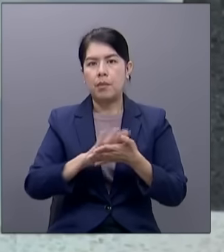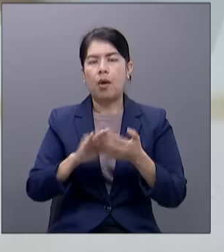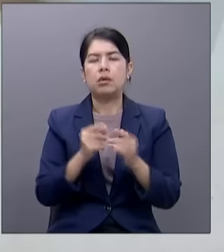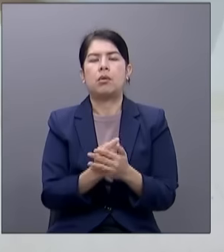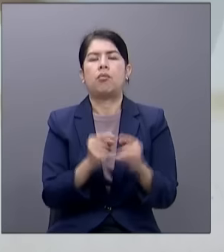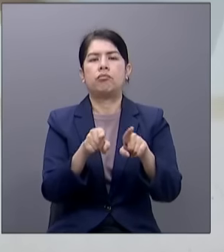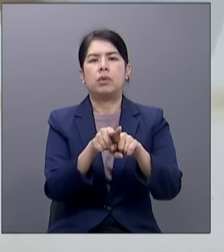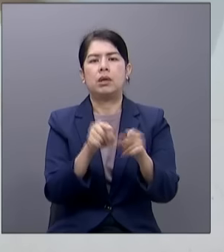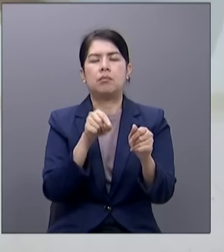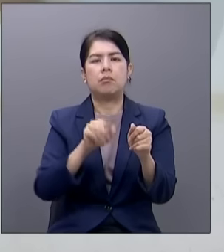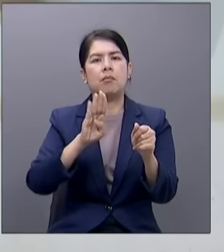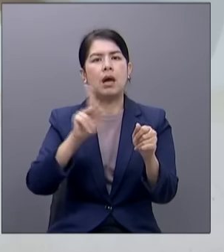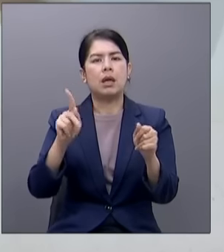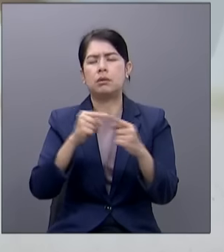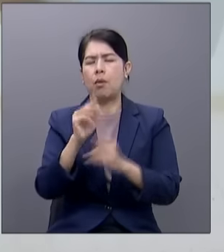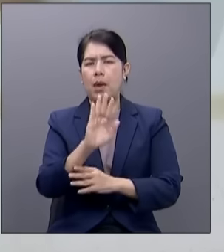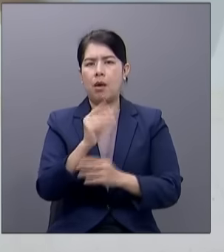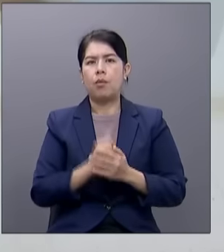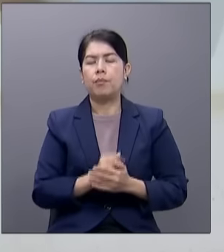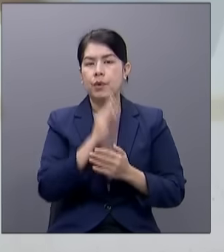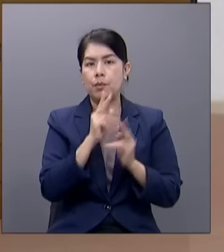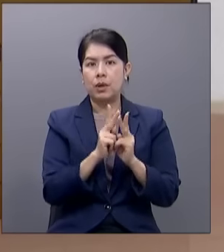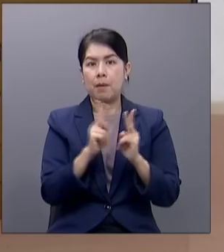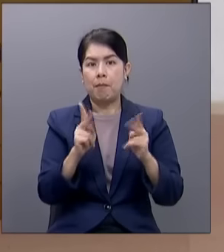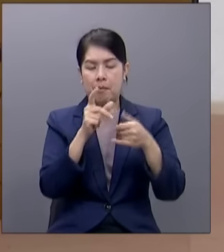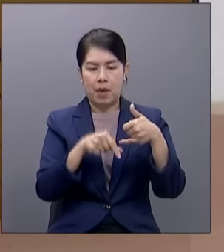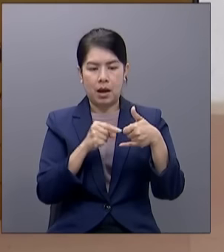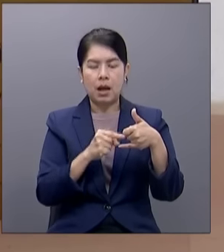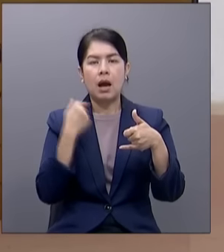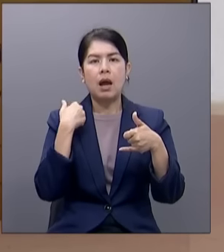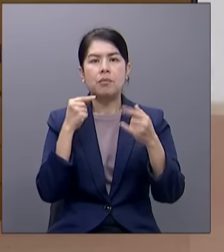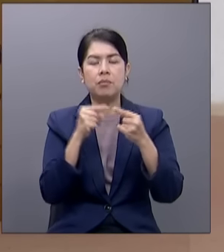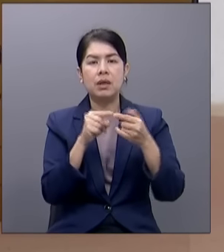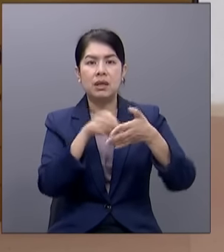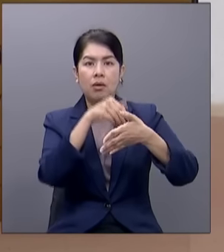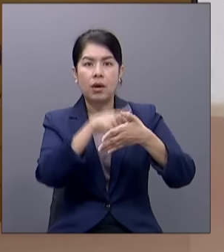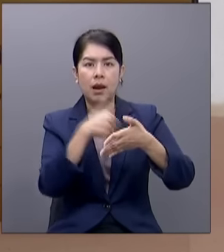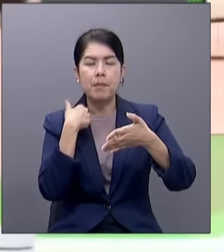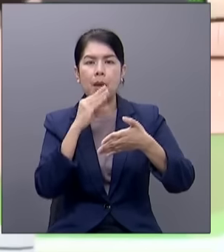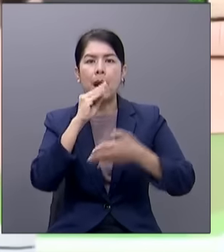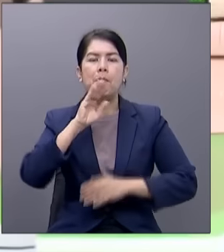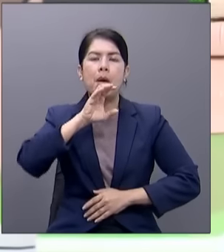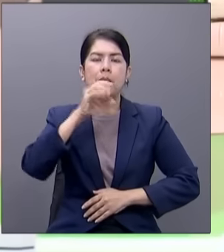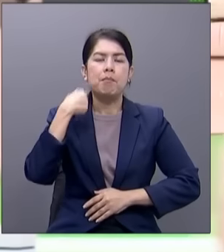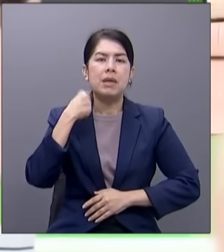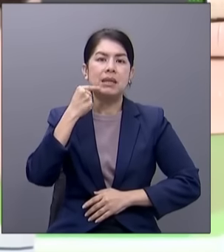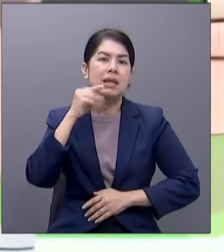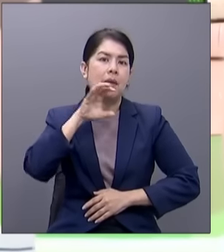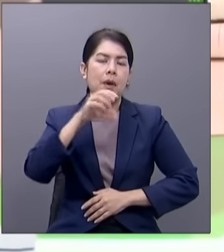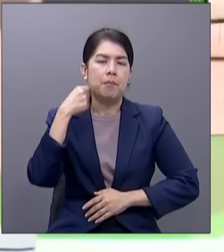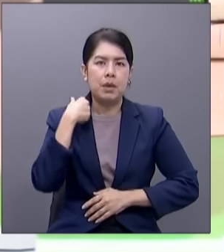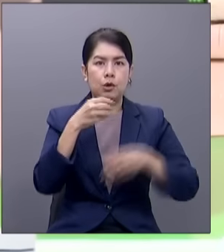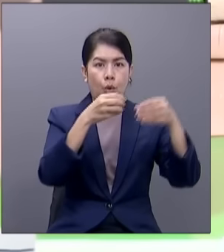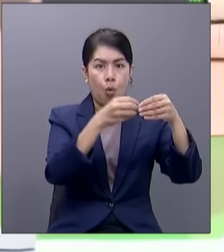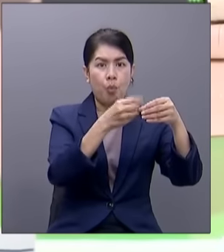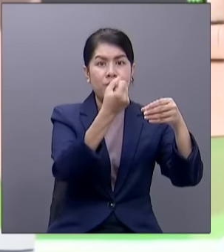ค่ะด้วยกรรมการขานคะแนนเข้าใจคลาดเคลื่อนและคะแนนขาดนะคะเช่นการขานนะคะของกลุ่ม11กับกลุ่ม17ให้ปรับ